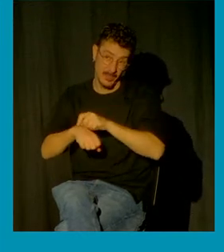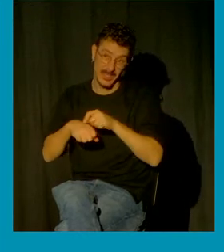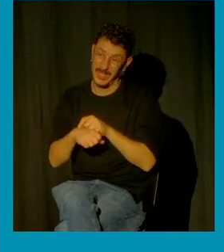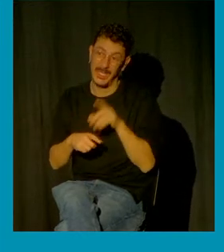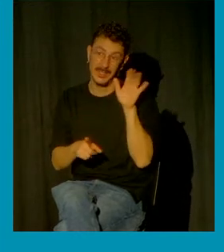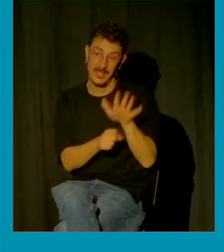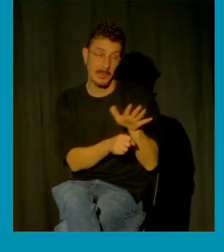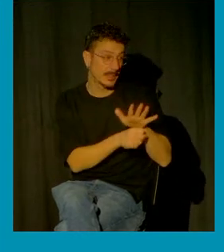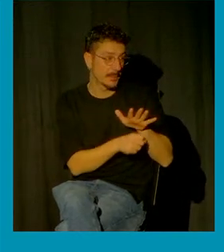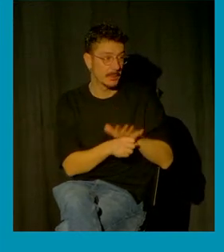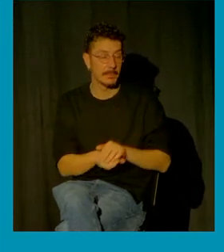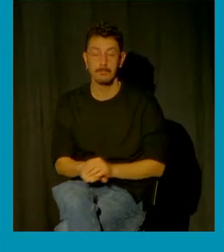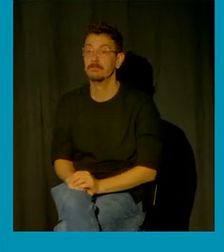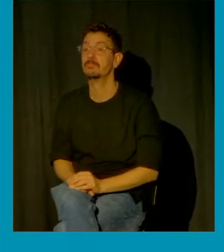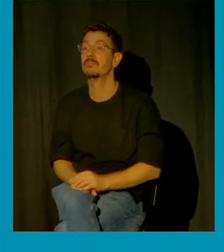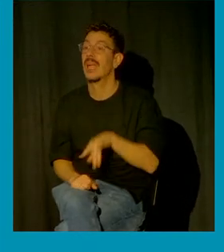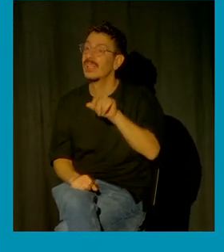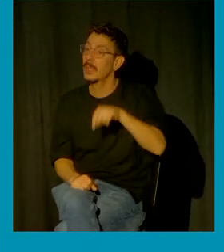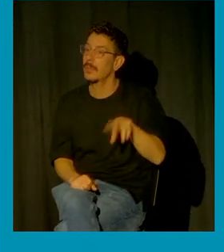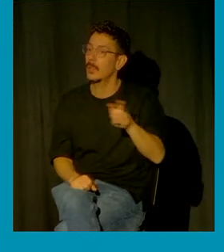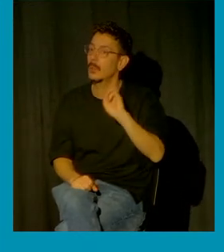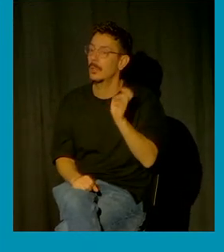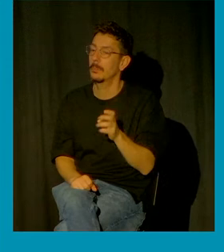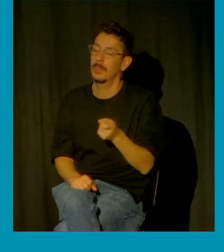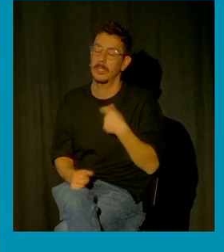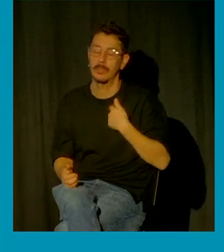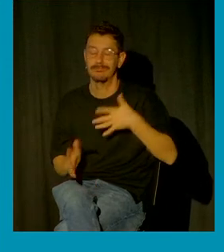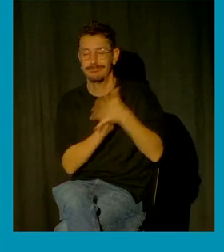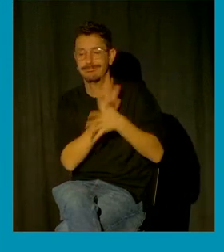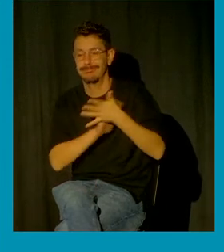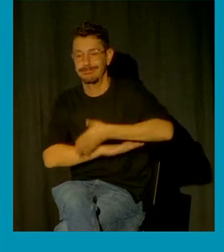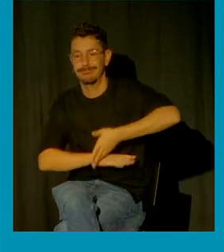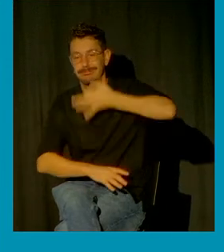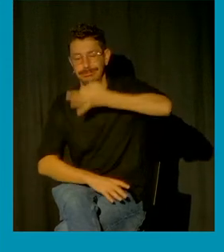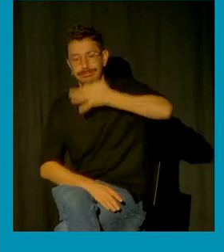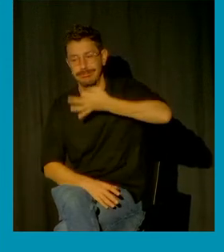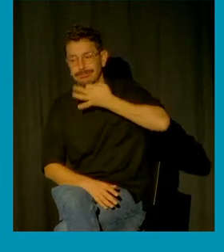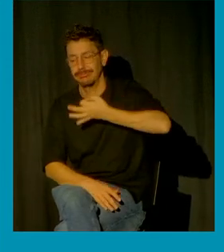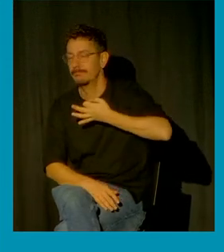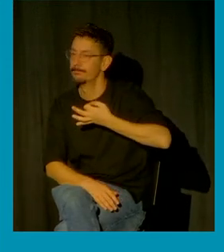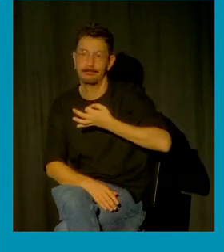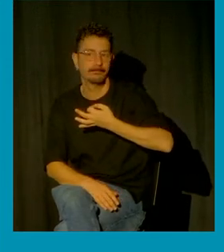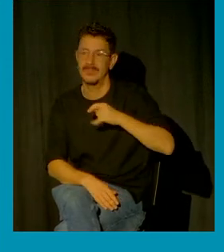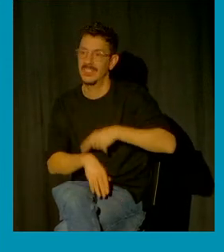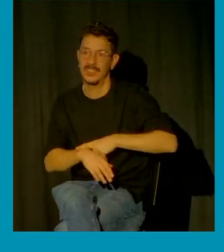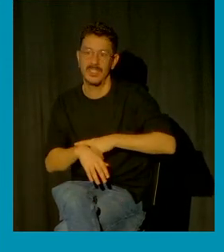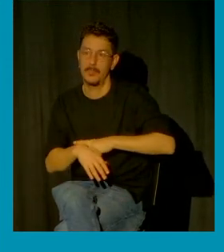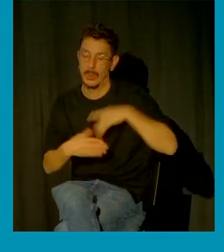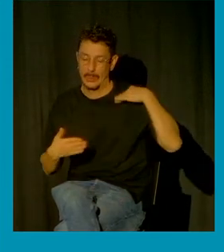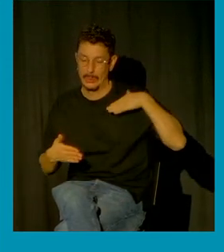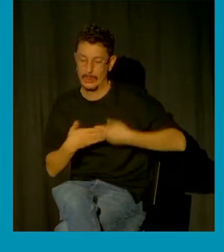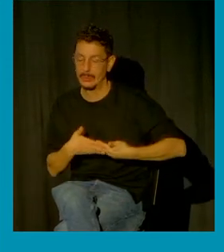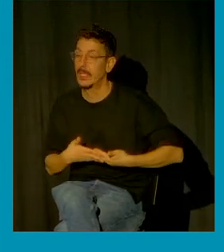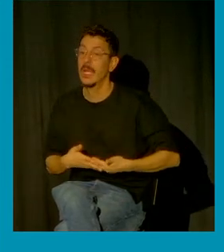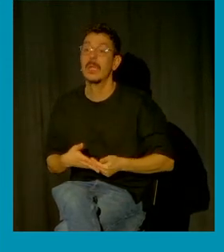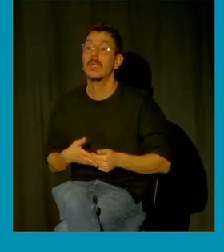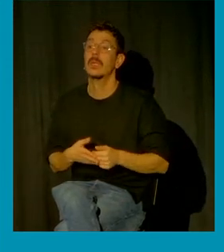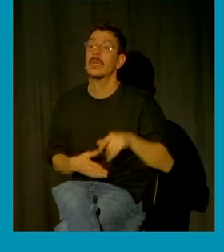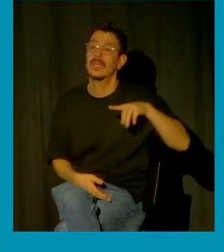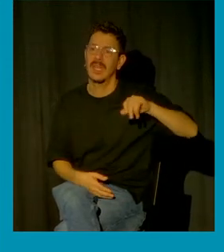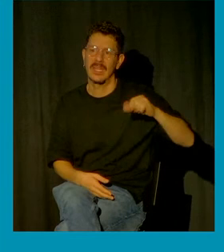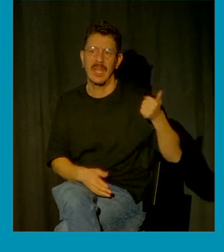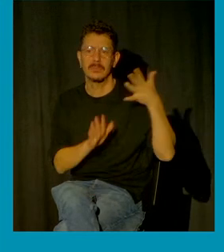com deia també una altra idea no m'hi estendré perquè si no consumiré tot el temps la Nerea ja ho ha desenvolupat abastament